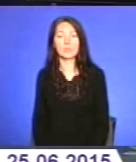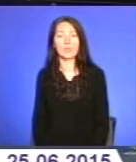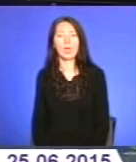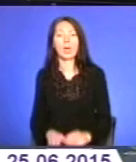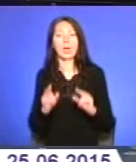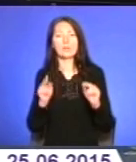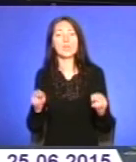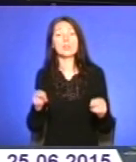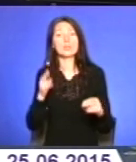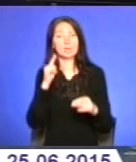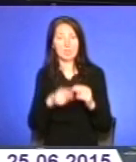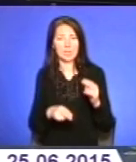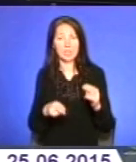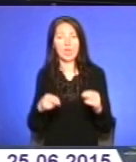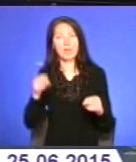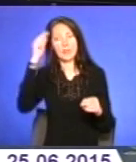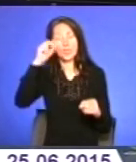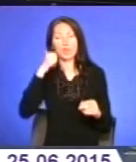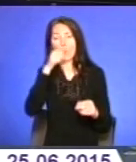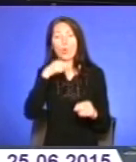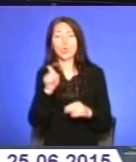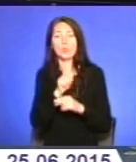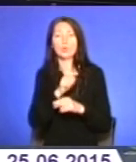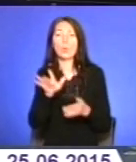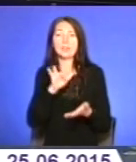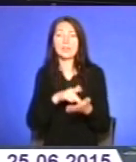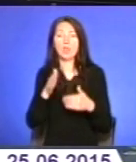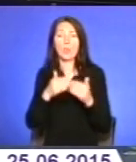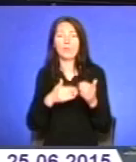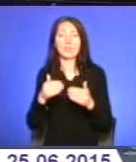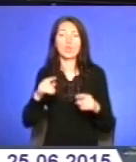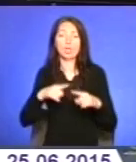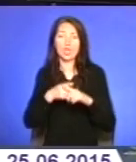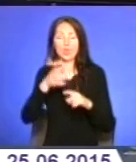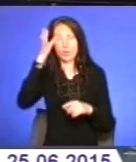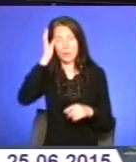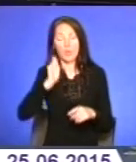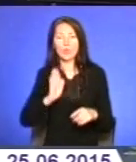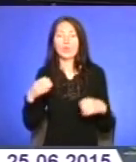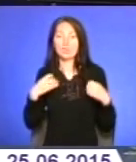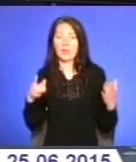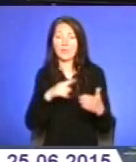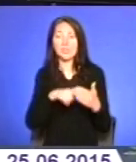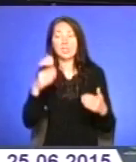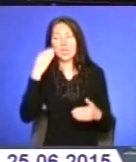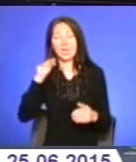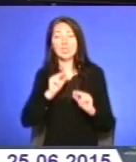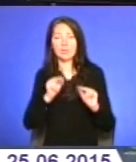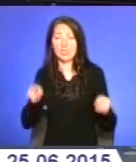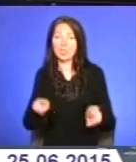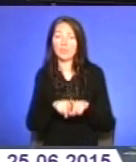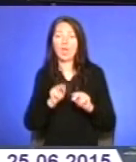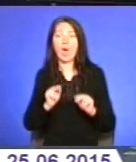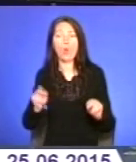З нагоди завершення навчального року у Тернопільському центрі професійно-технічної освіти відбулися урочистості. Відзначили кращих викладачів та